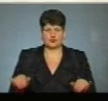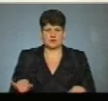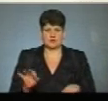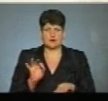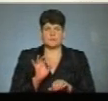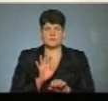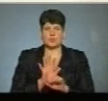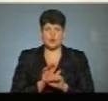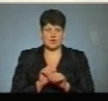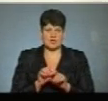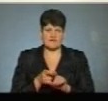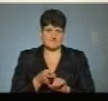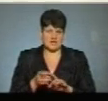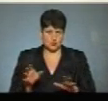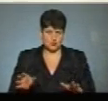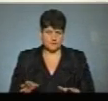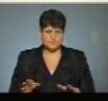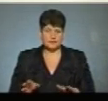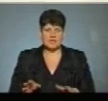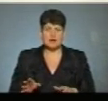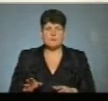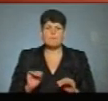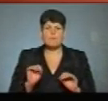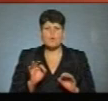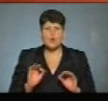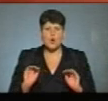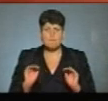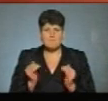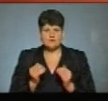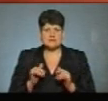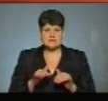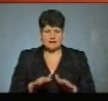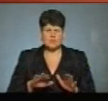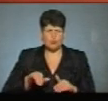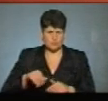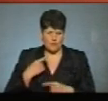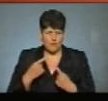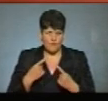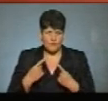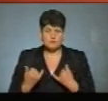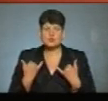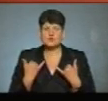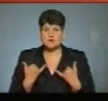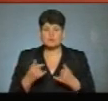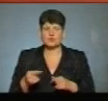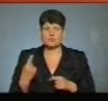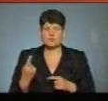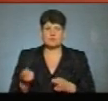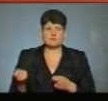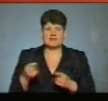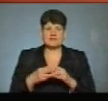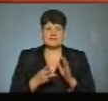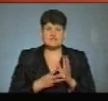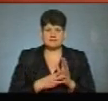Всі залучені працівники, які тільки можуть бути залучені. Ну, власне, про обмежувальні заходи та карантинні поговоримо дещо згодом, тому що саме сьогодні